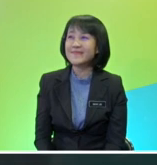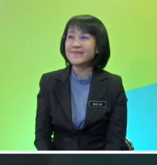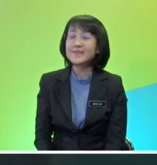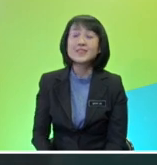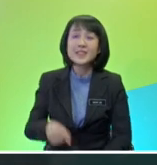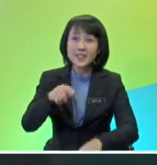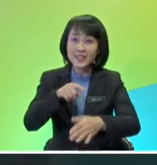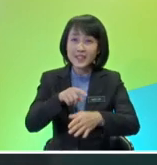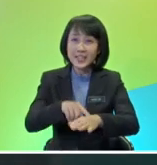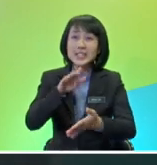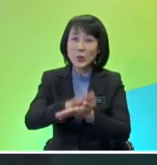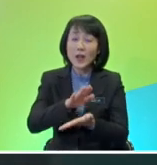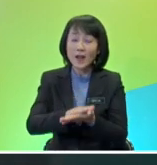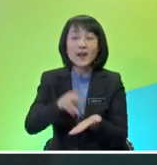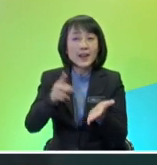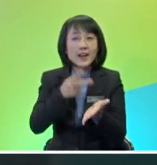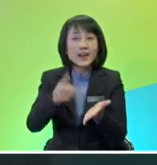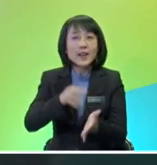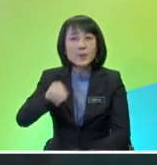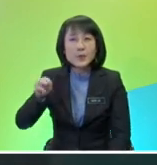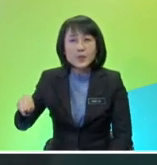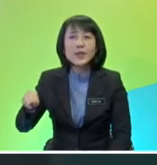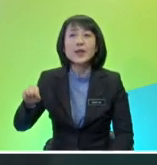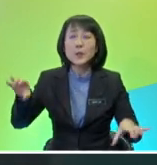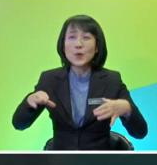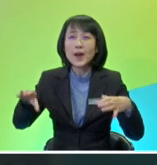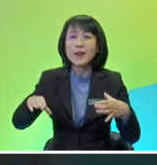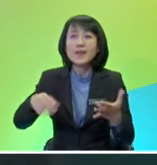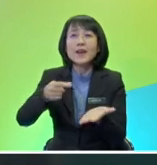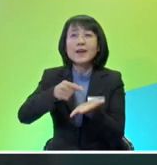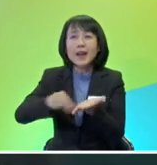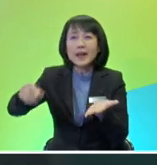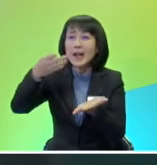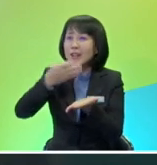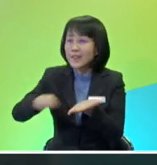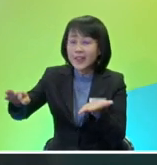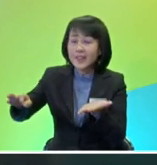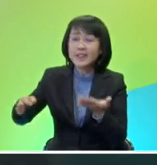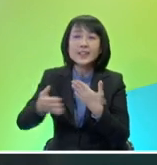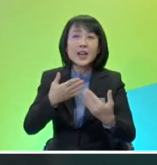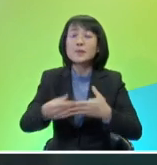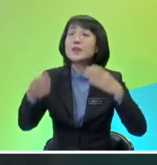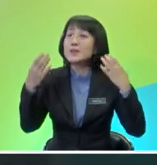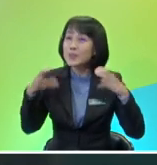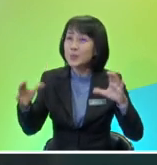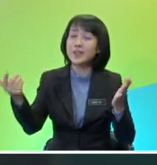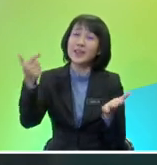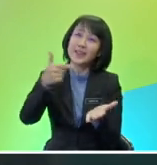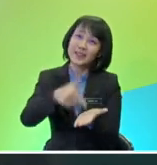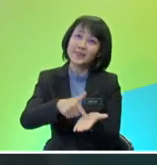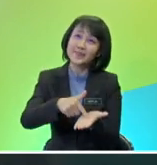sekolah pun kadang-kadang bila murid buat gagal sekali tak bererti gagal untuk selama-lamanya. Itulah dalam sains. Betul